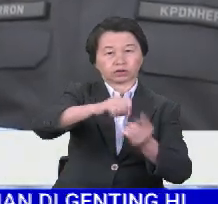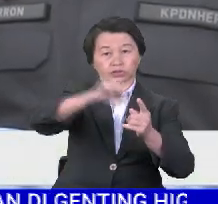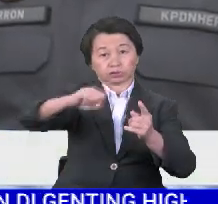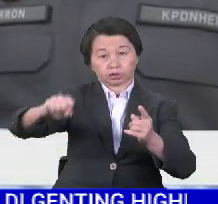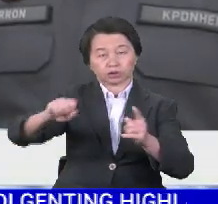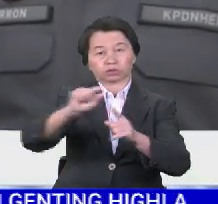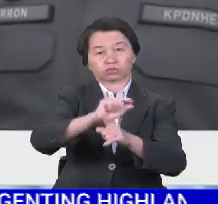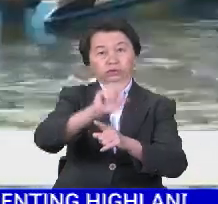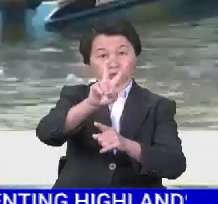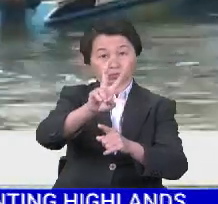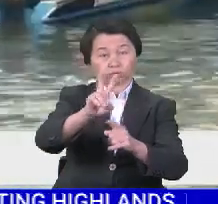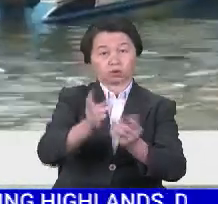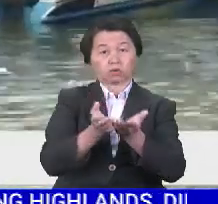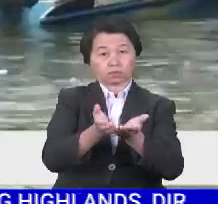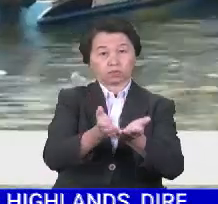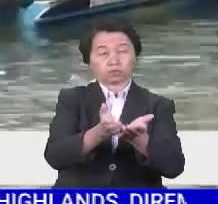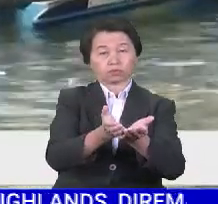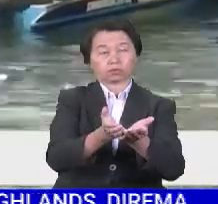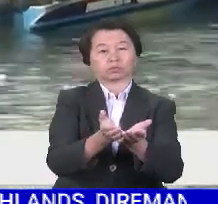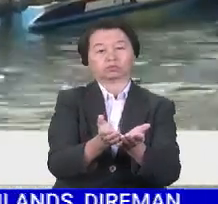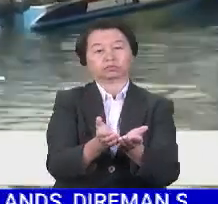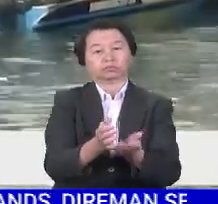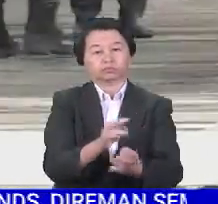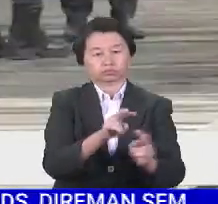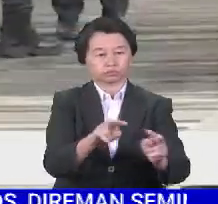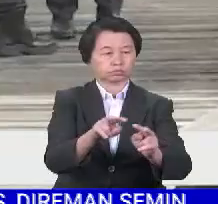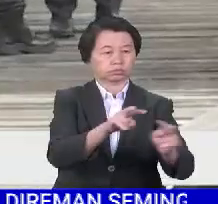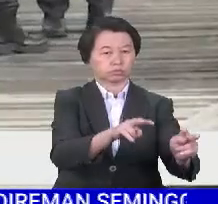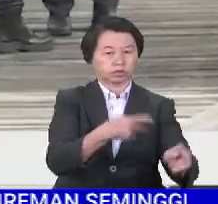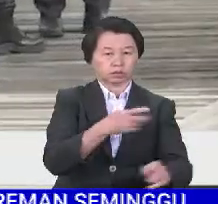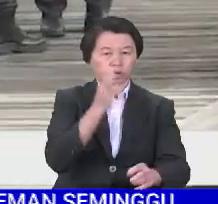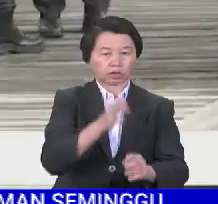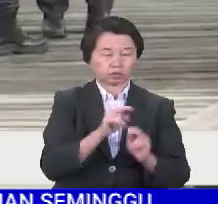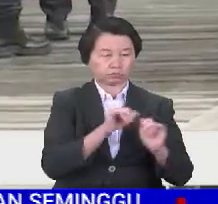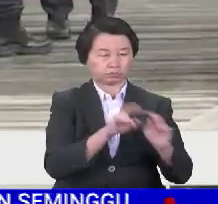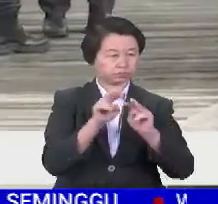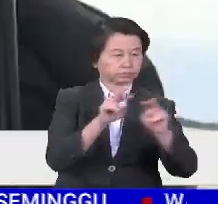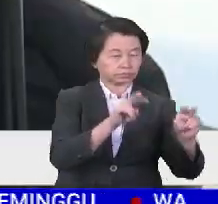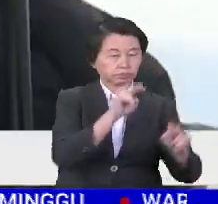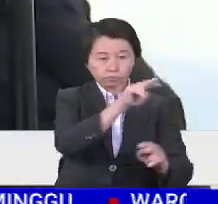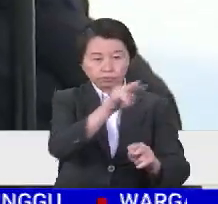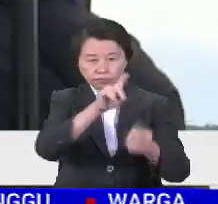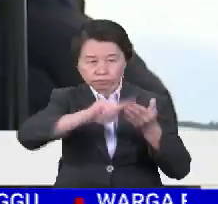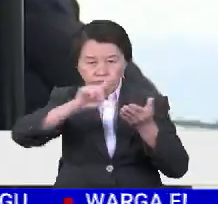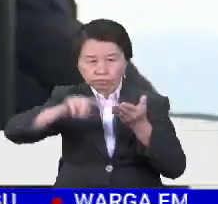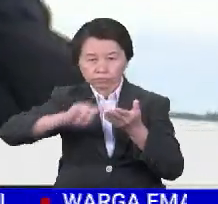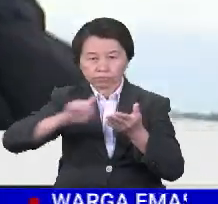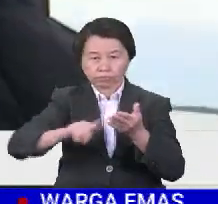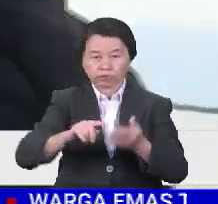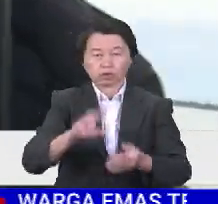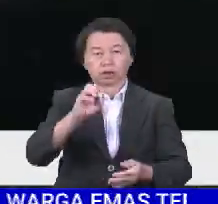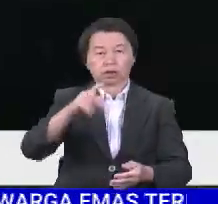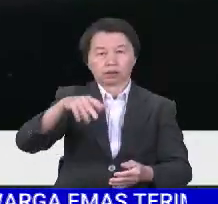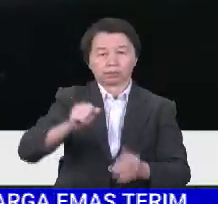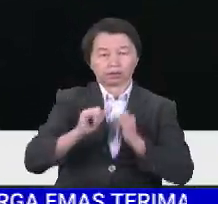2 bot. Dan tidak pakis lah. Kita akan terus mengadakan siri-siri